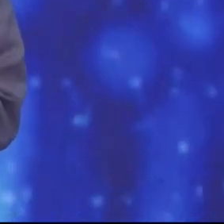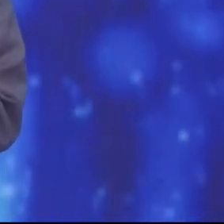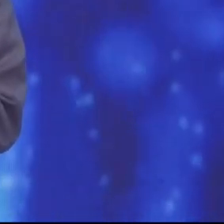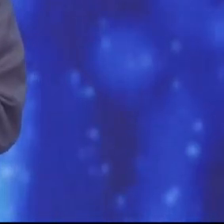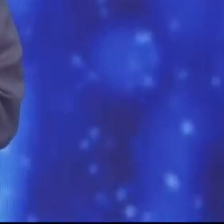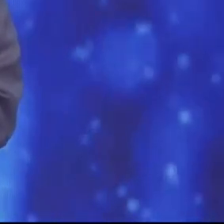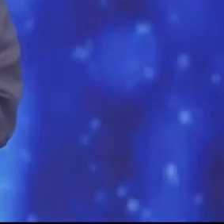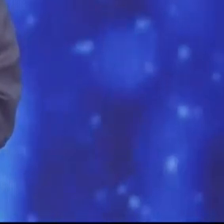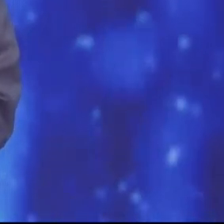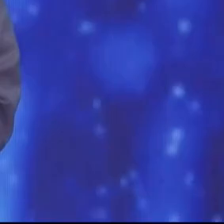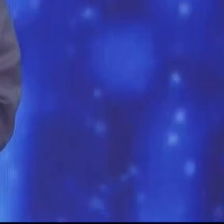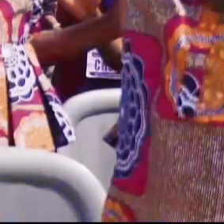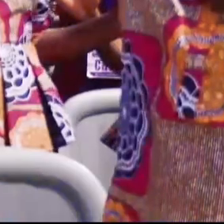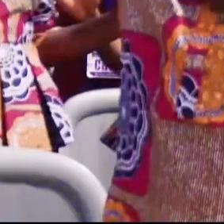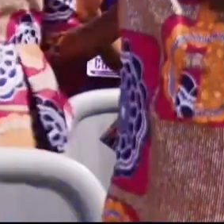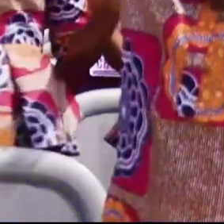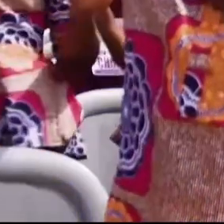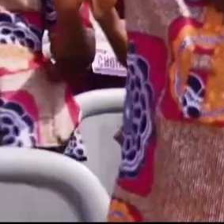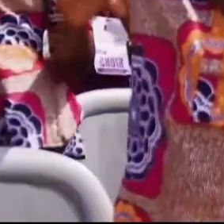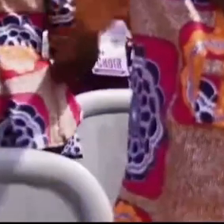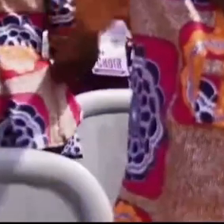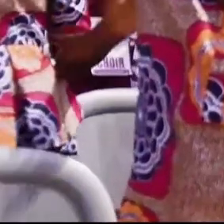nouvelle vie commence.